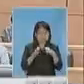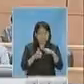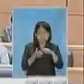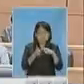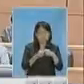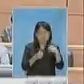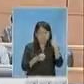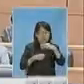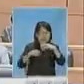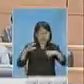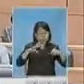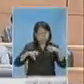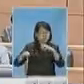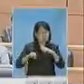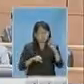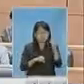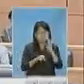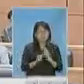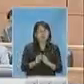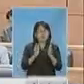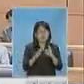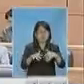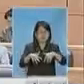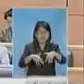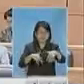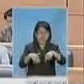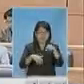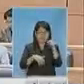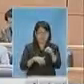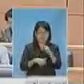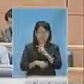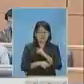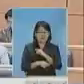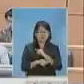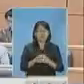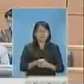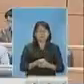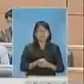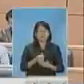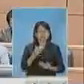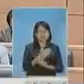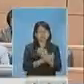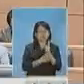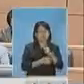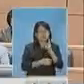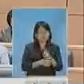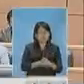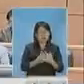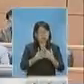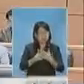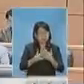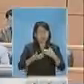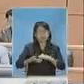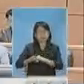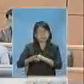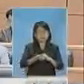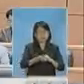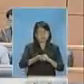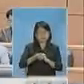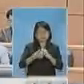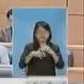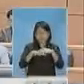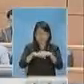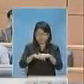แล้วนอกจากโอกาสของคนทั้งประเทศแล้วเป็นเพียงโอกาสเดียวคือโอกาสจากความปรองดองครับ